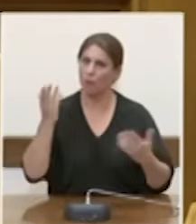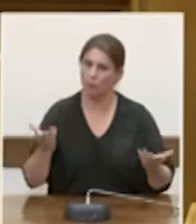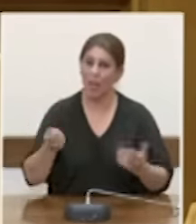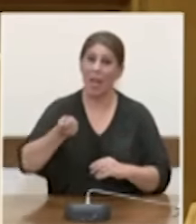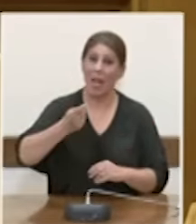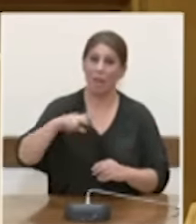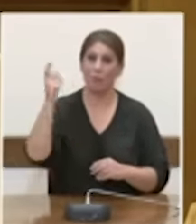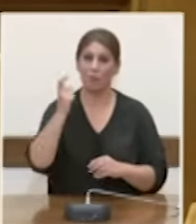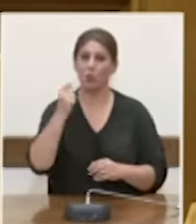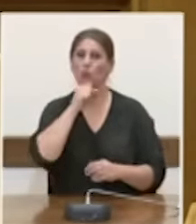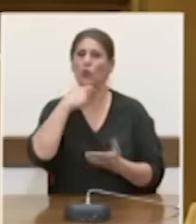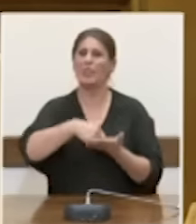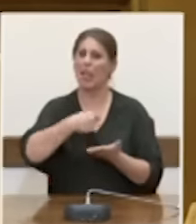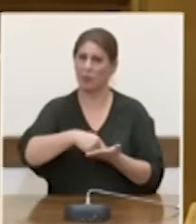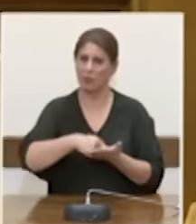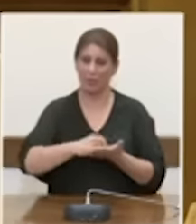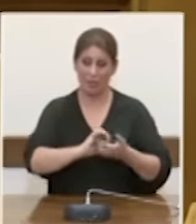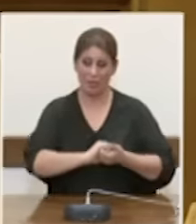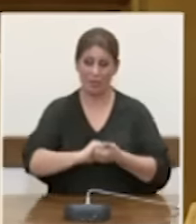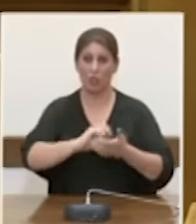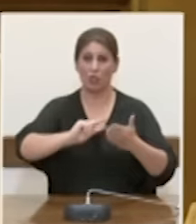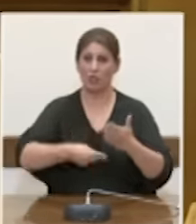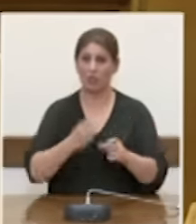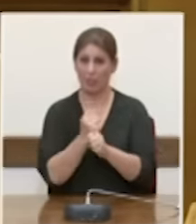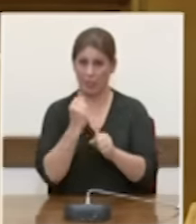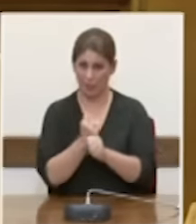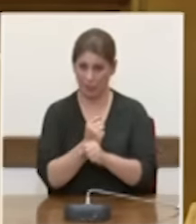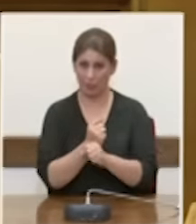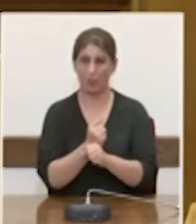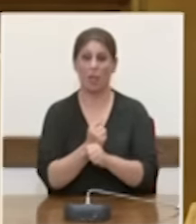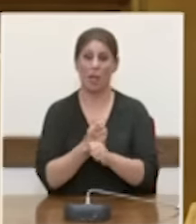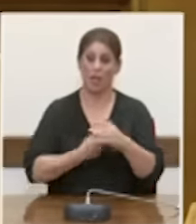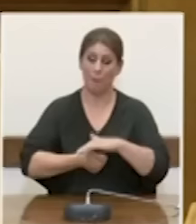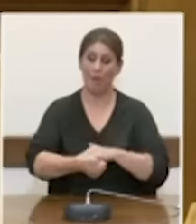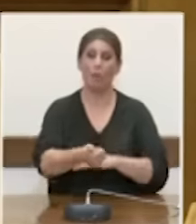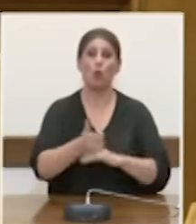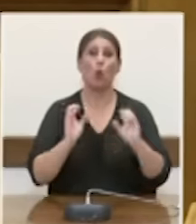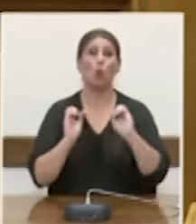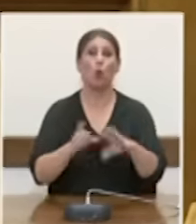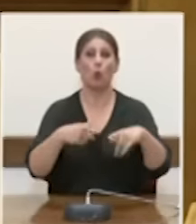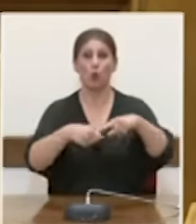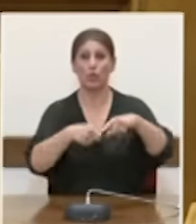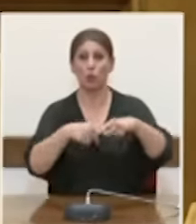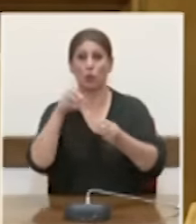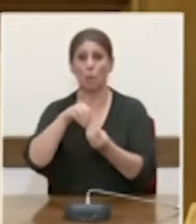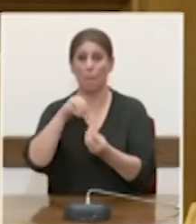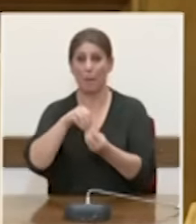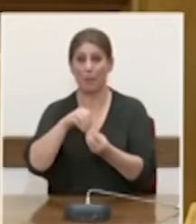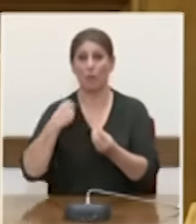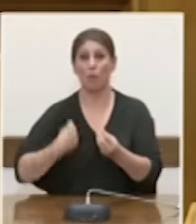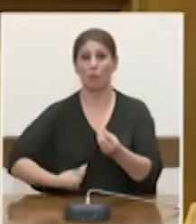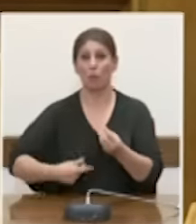και συντάξεις, συλλογικές συμβάσεις εργασίας, επαναφορά των δώρων Χριστουγέννων και Πάσχα στους